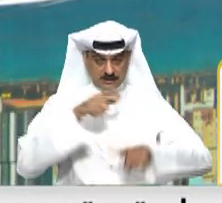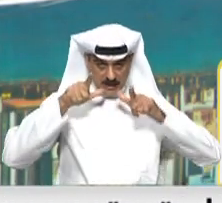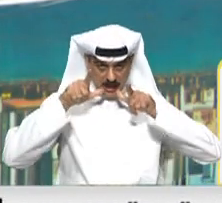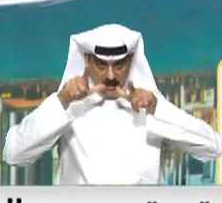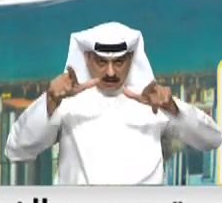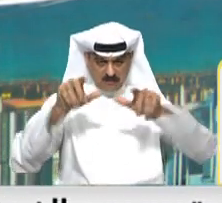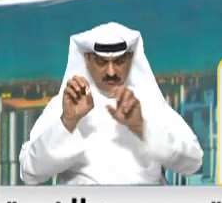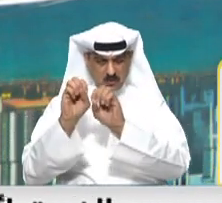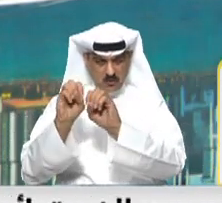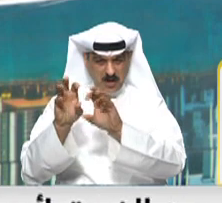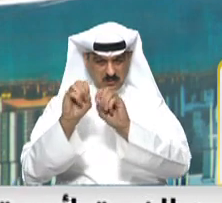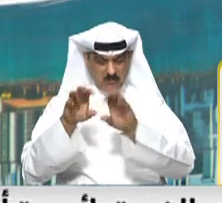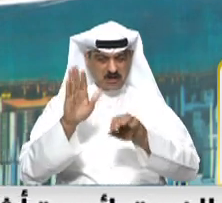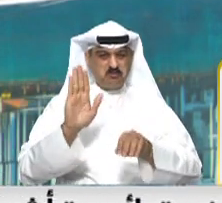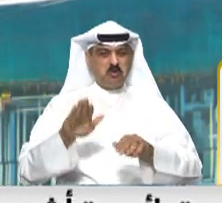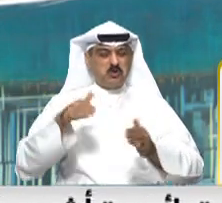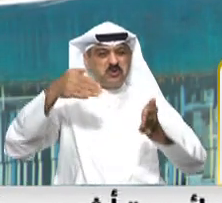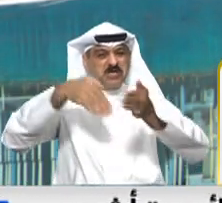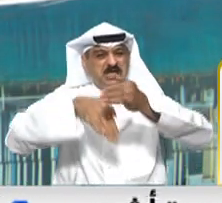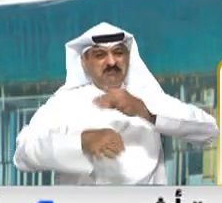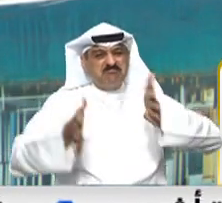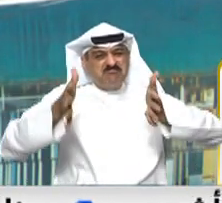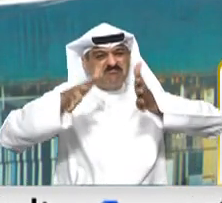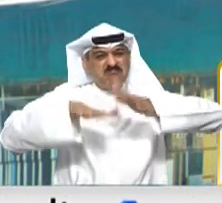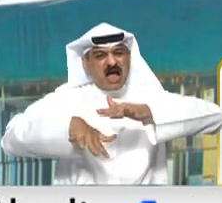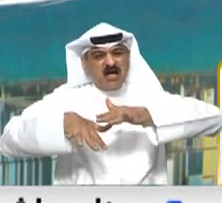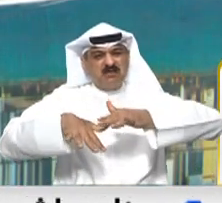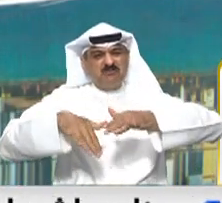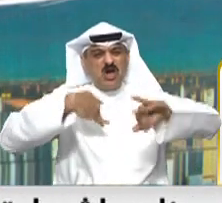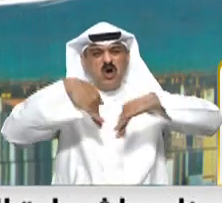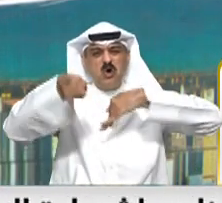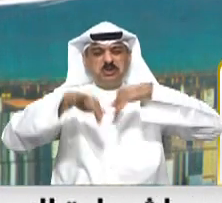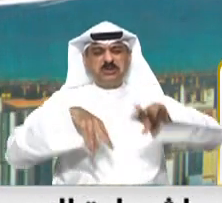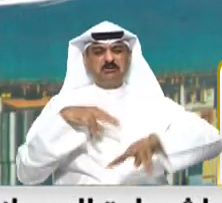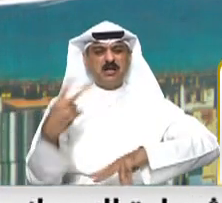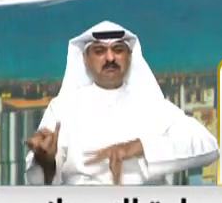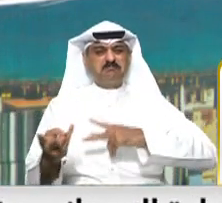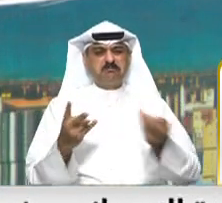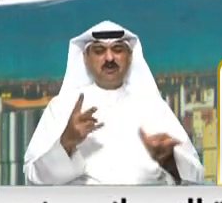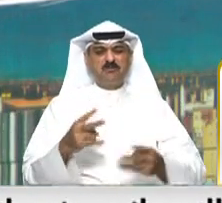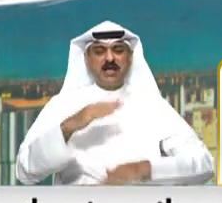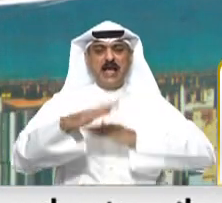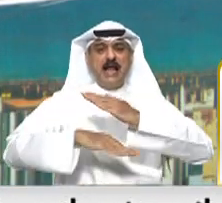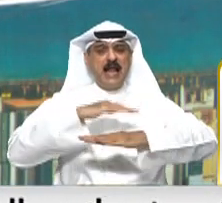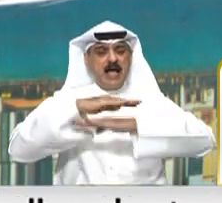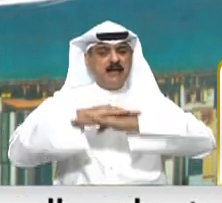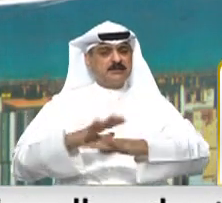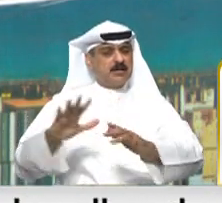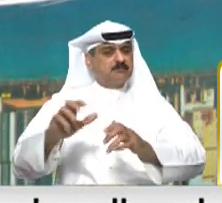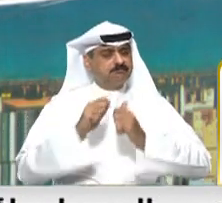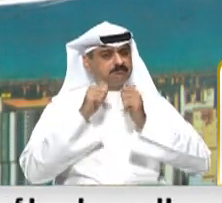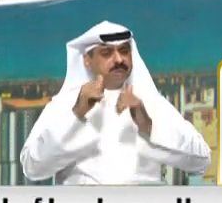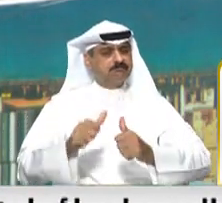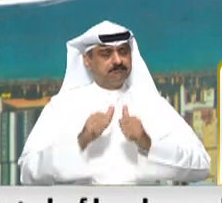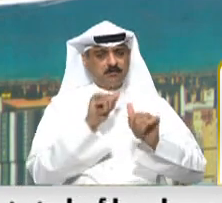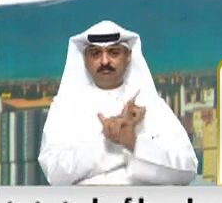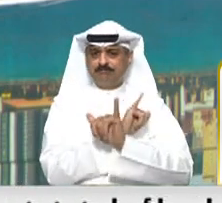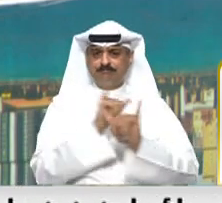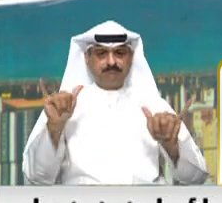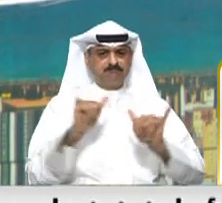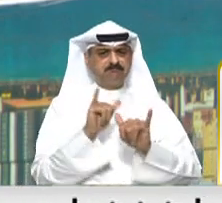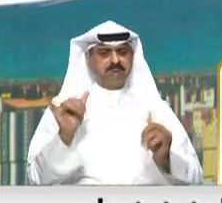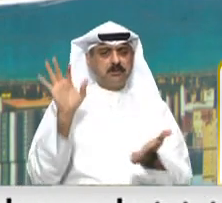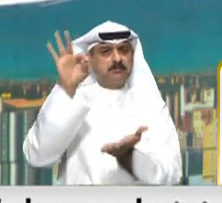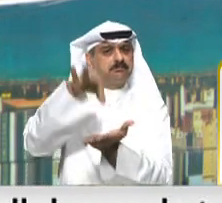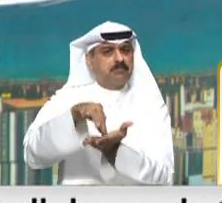العديد من الضحايا لا يزالون تحت الركام وفي الطرقات، مؤكدة أن طواقم الإسعاف والدفاع المدني لا تستطيع